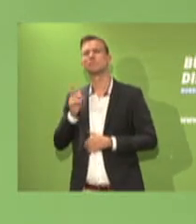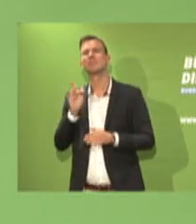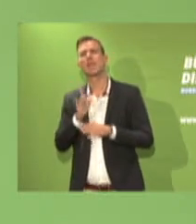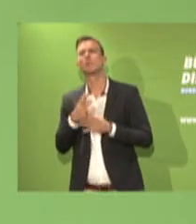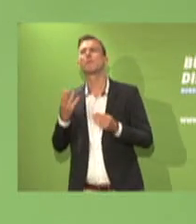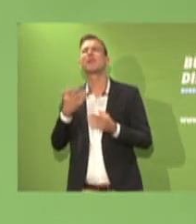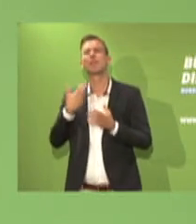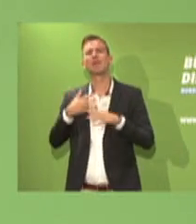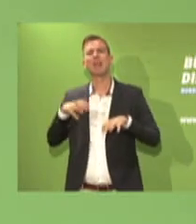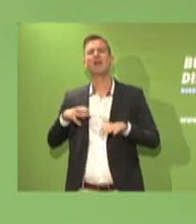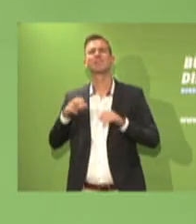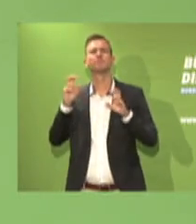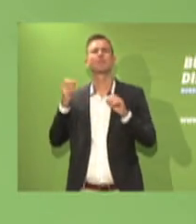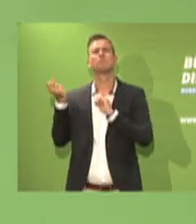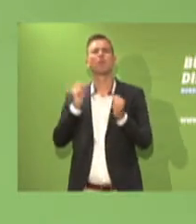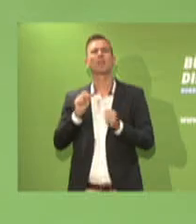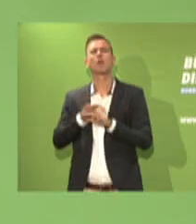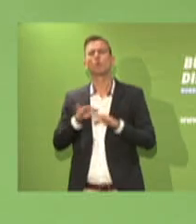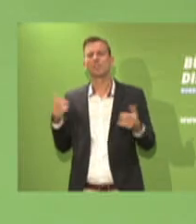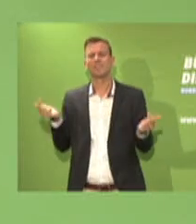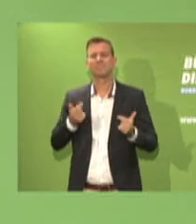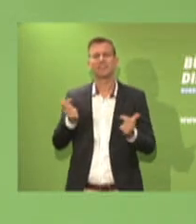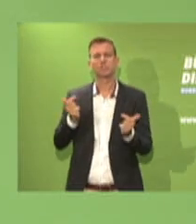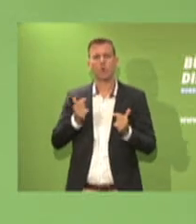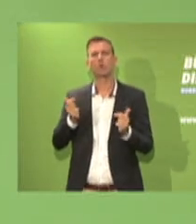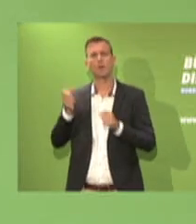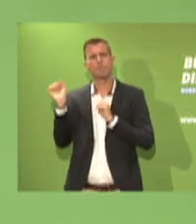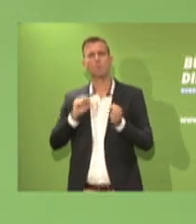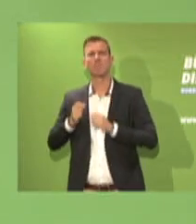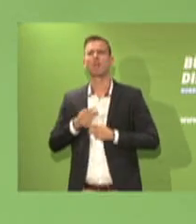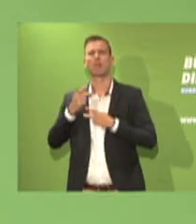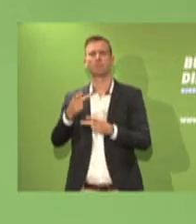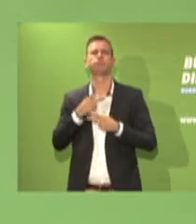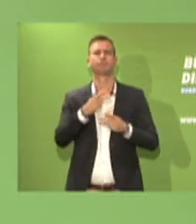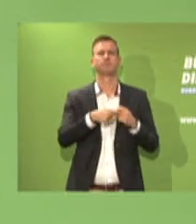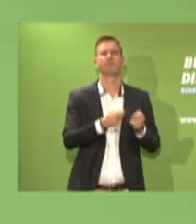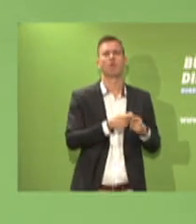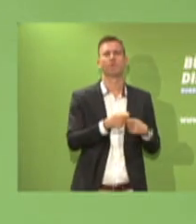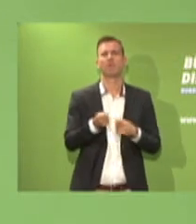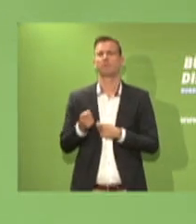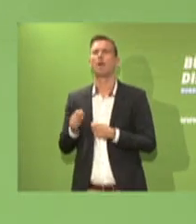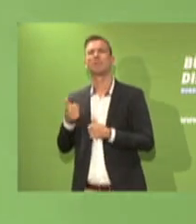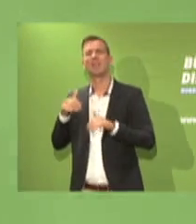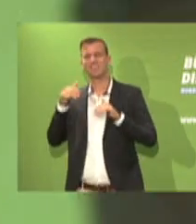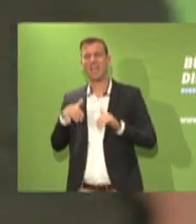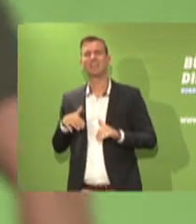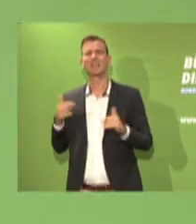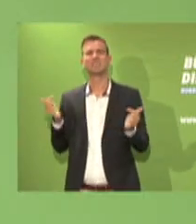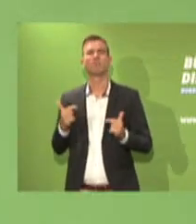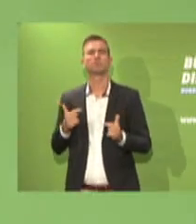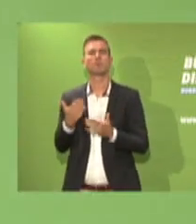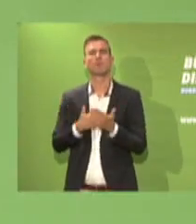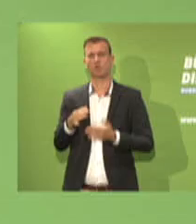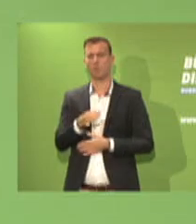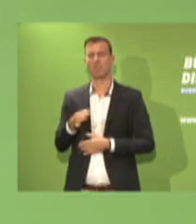mobile Läden gibt, die eben sozusagen die Grundgüter, die Grundversorgung auch mobil gewährleisten. Dass zum Beispiel auch bei der Daseinsvorsorge, also zum Beispiel bei